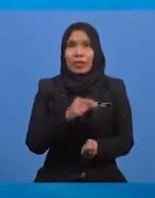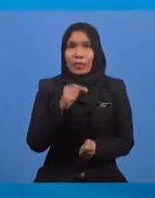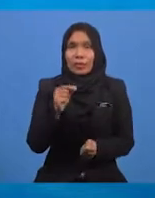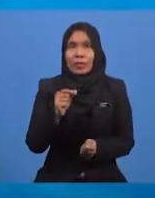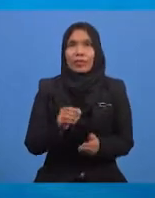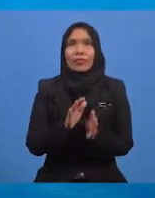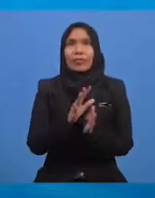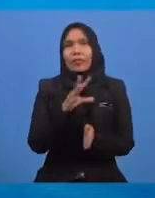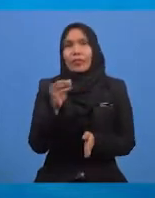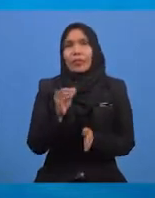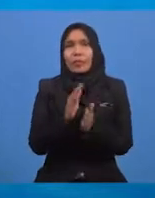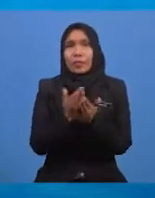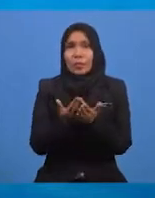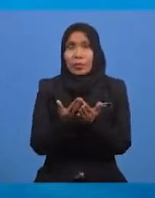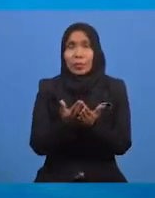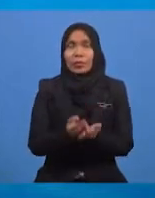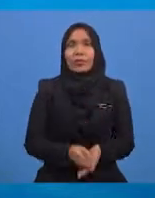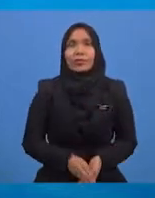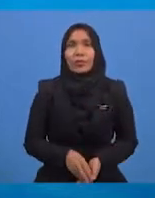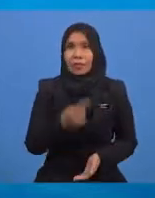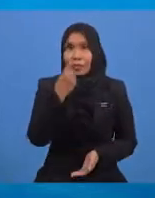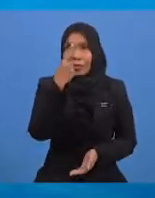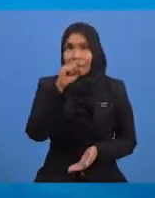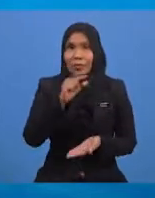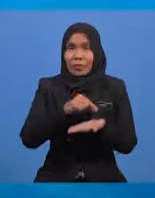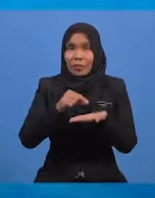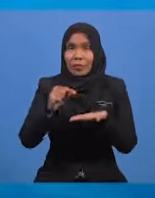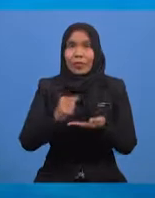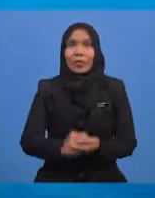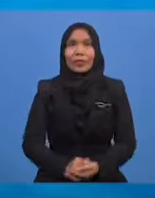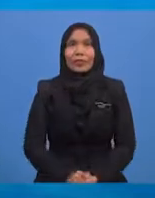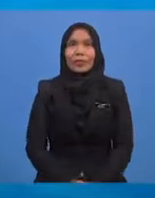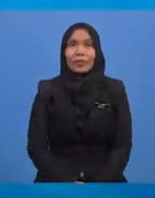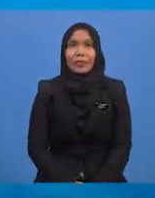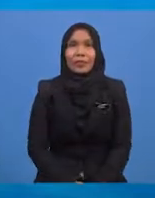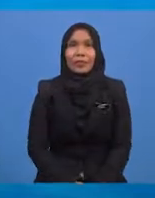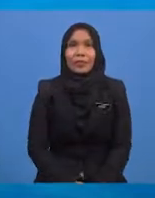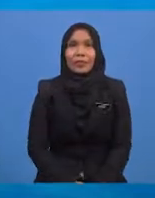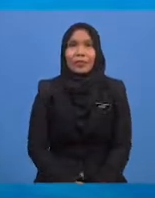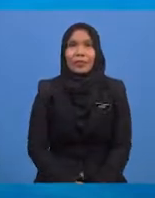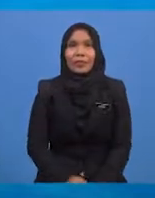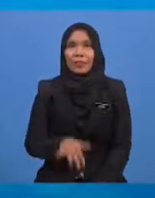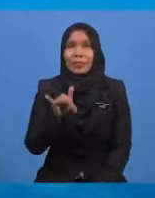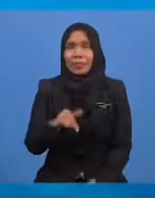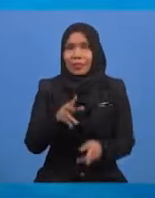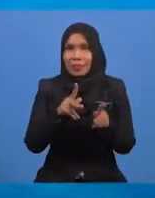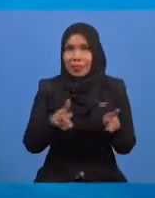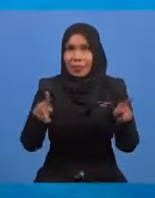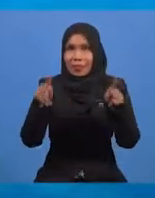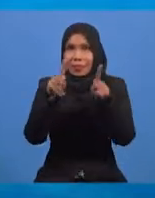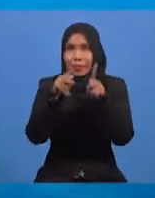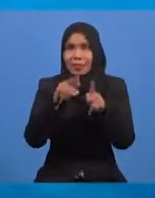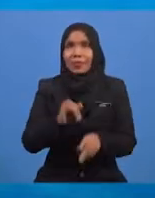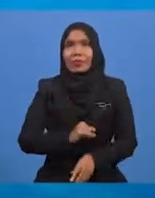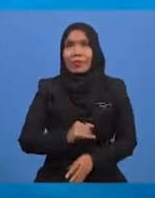nota untuk mencatat isi pengajaran dalam ruangan ini. Yang penting, saya harap semua